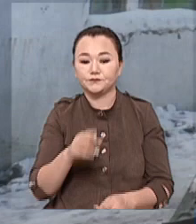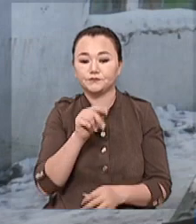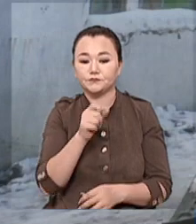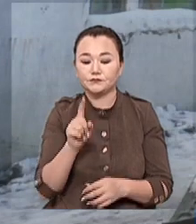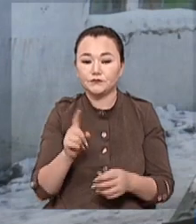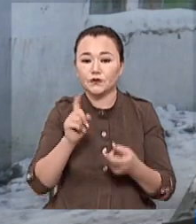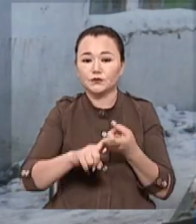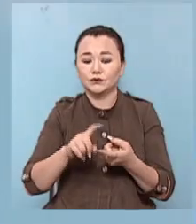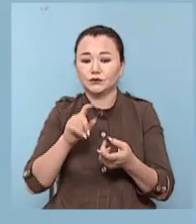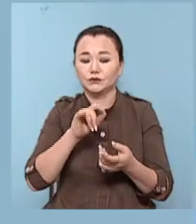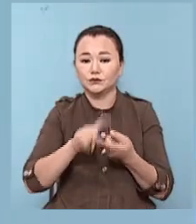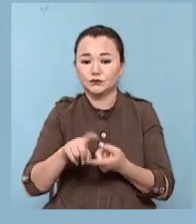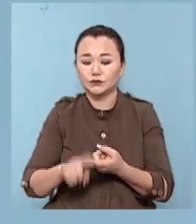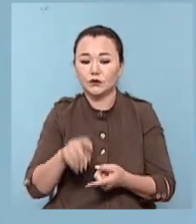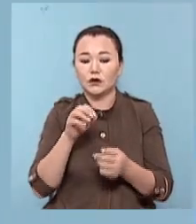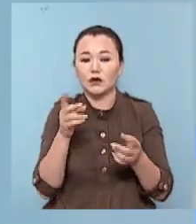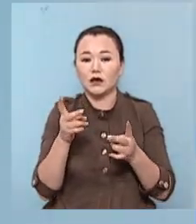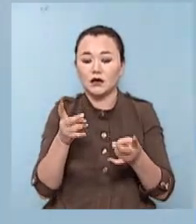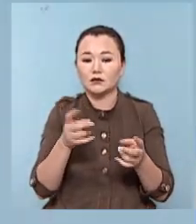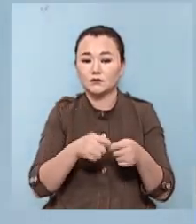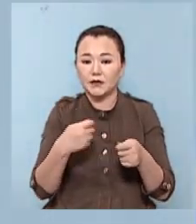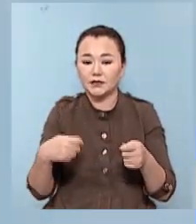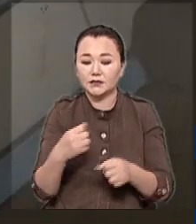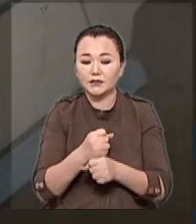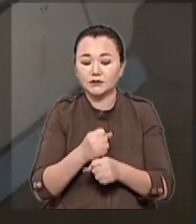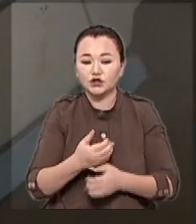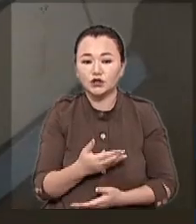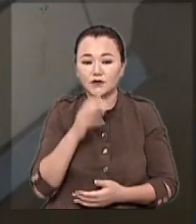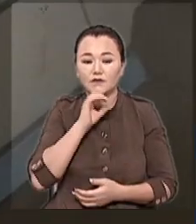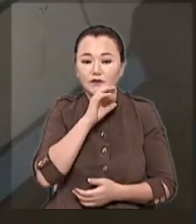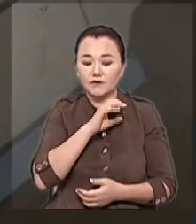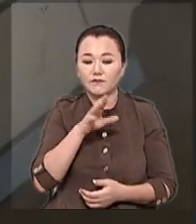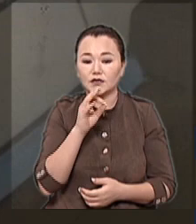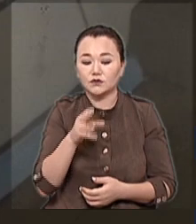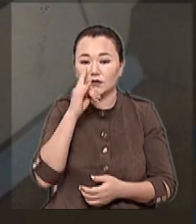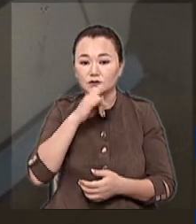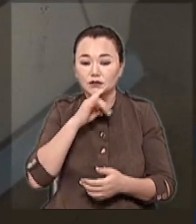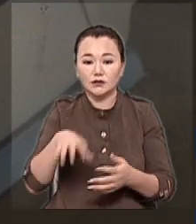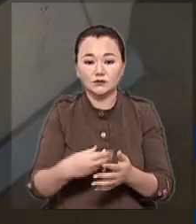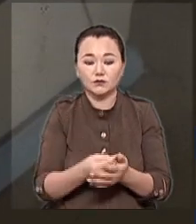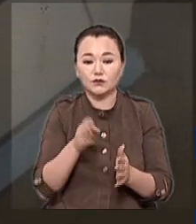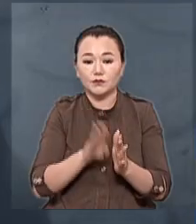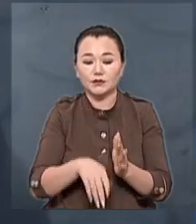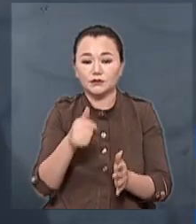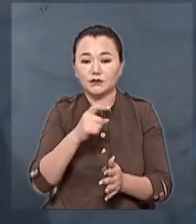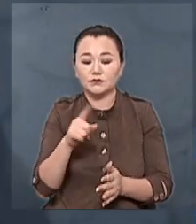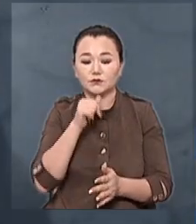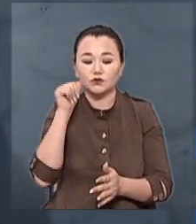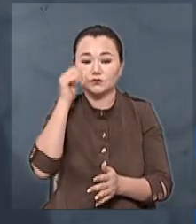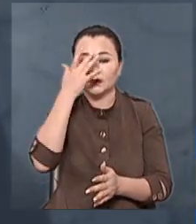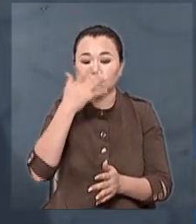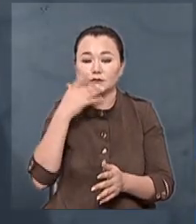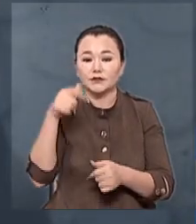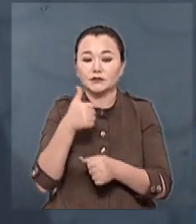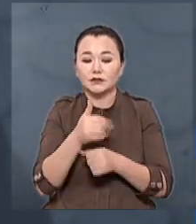Газификация в стране отстает от графика. К примеру, жители севера и востока Казахстана до сих пор без голубого топлива. Прошлым летом президент